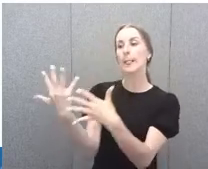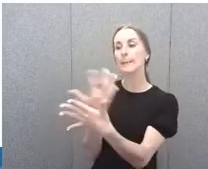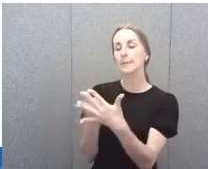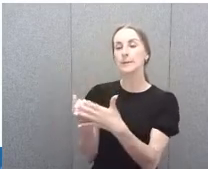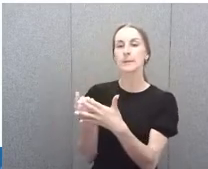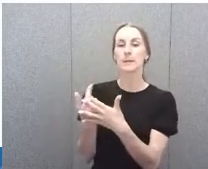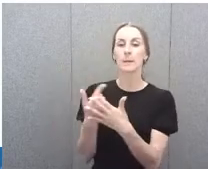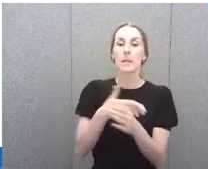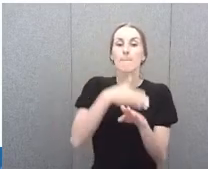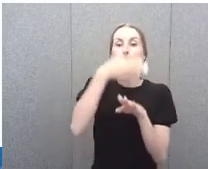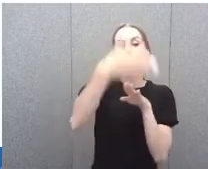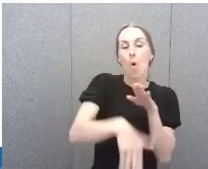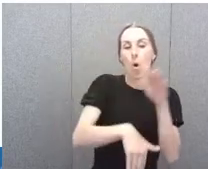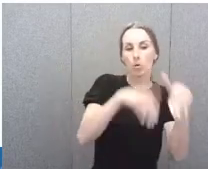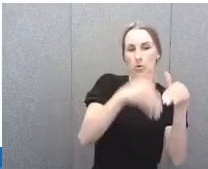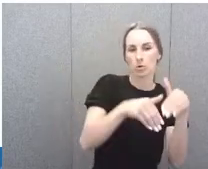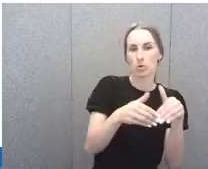чтобы